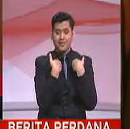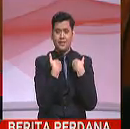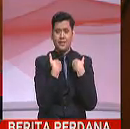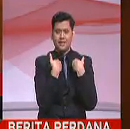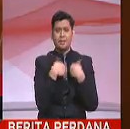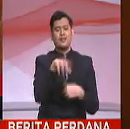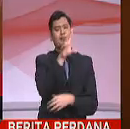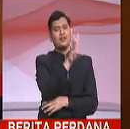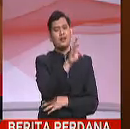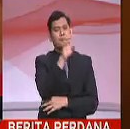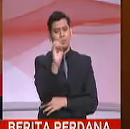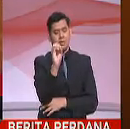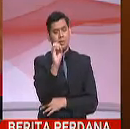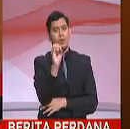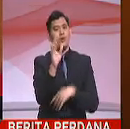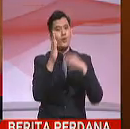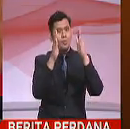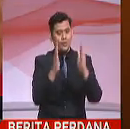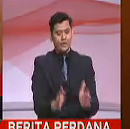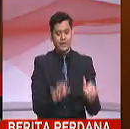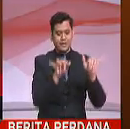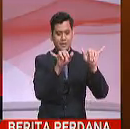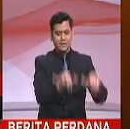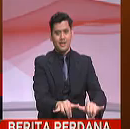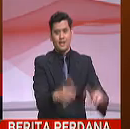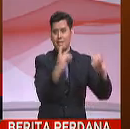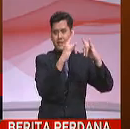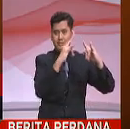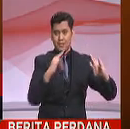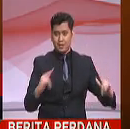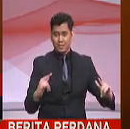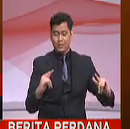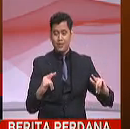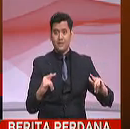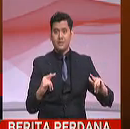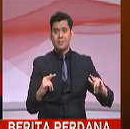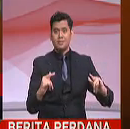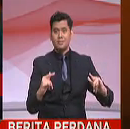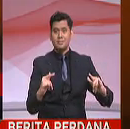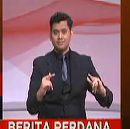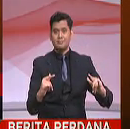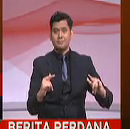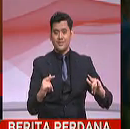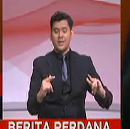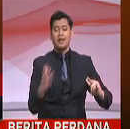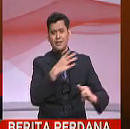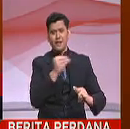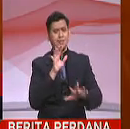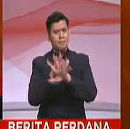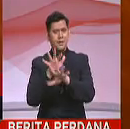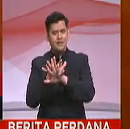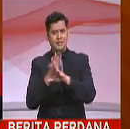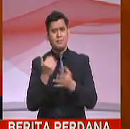60 orang lah yang situ, termasuk pihak yang bertindak di situ lah, sidak pihak APM,